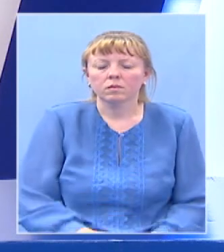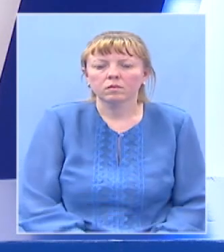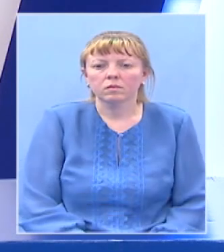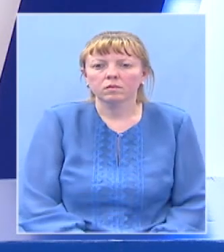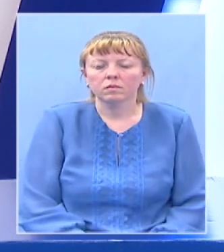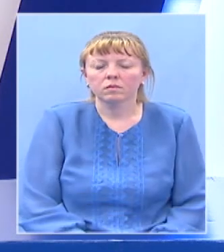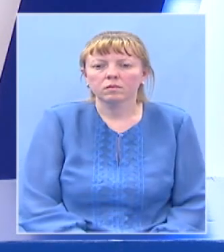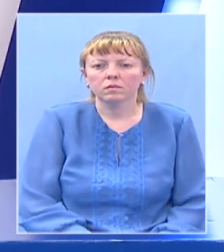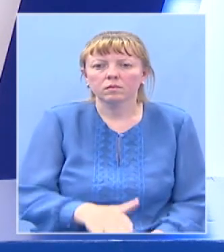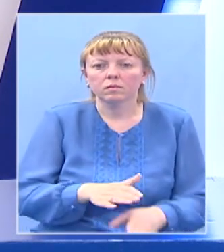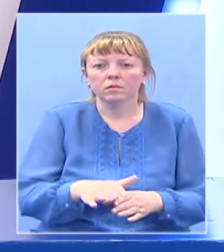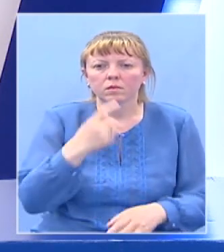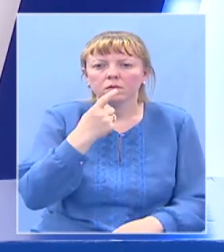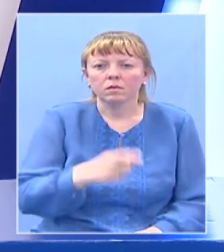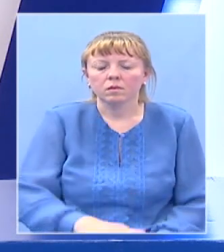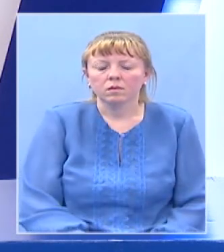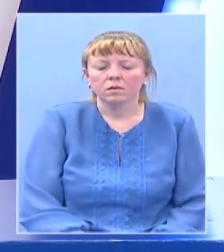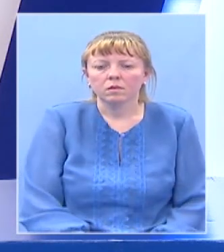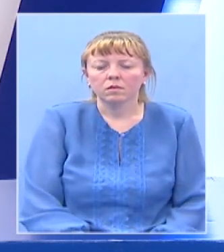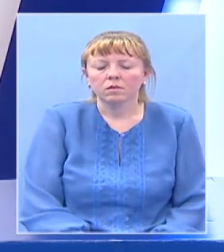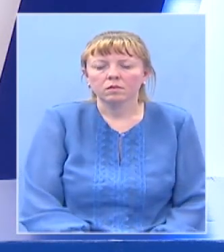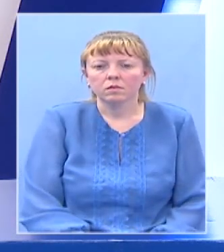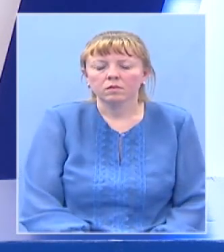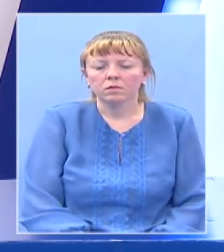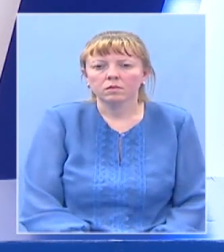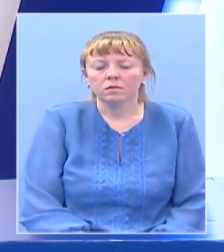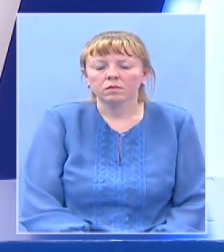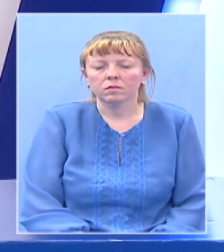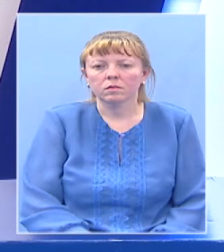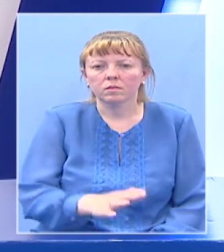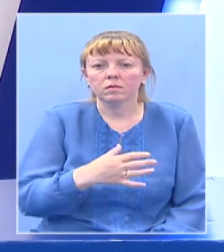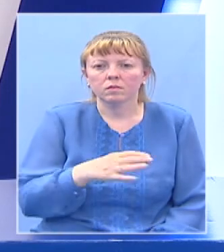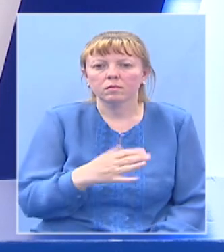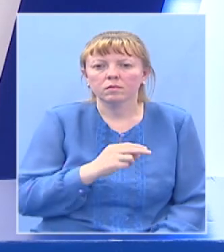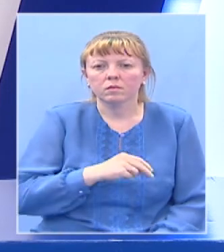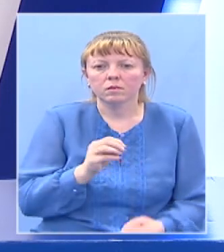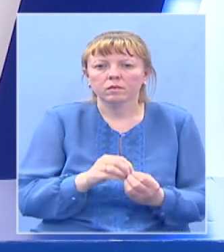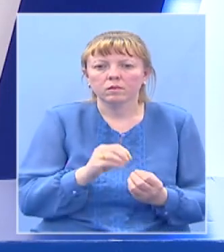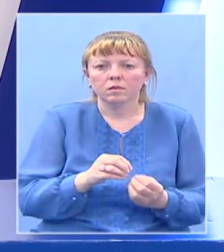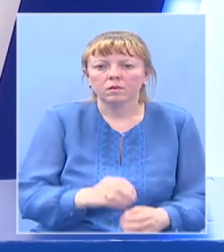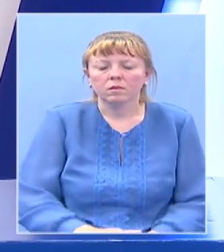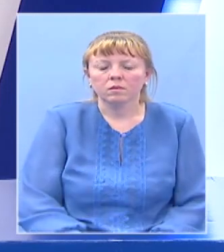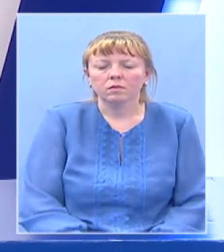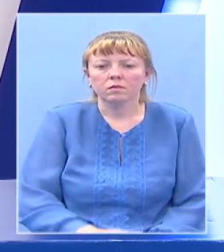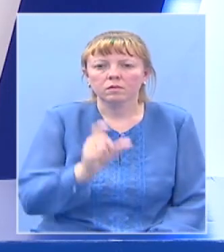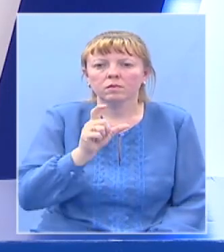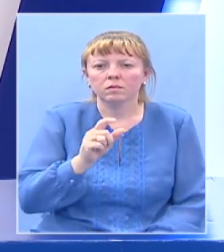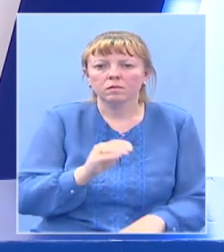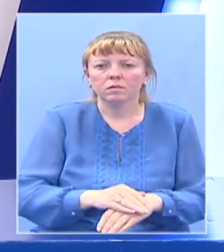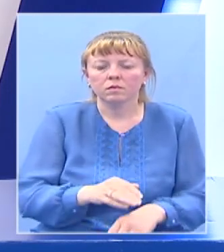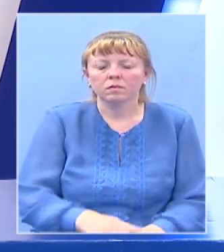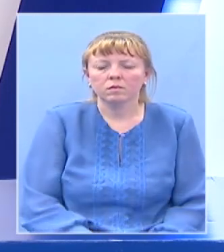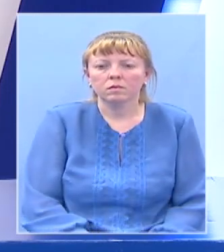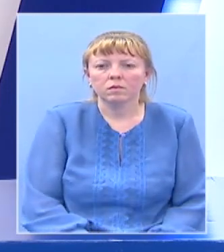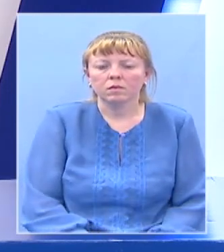уполномоченным органом в этом направление работа полностью ведётся в принципе инспекции то есть человеческий фактор вы